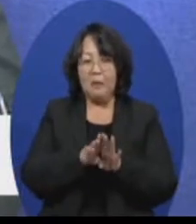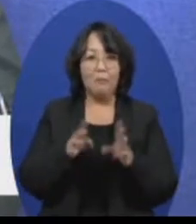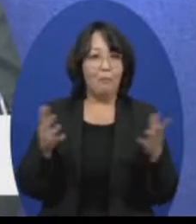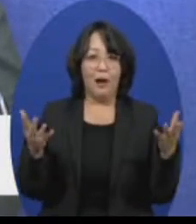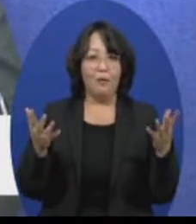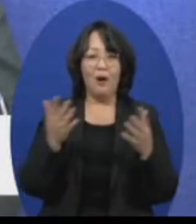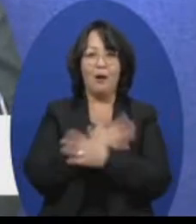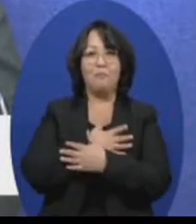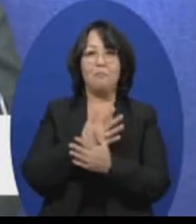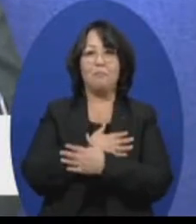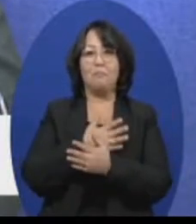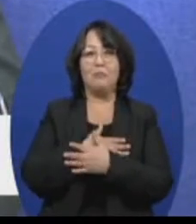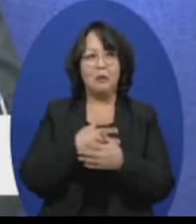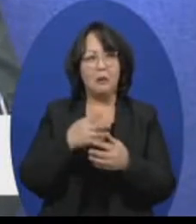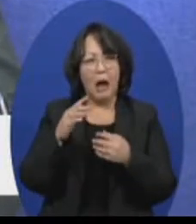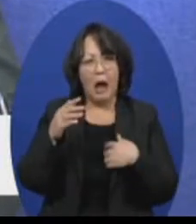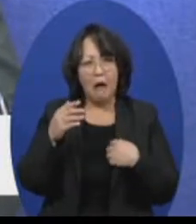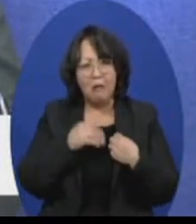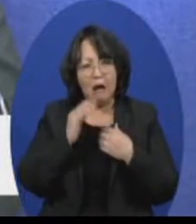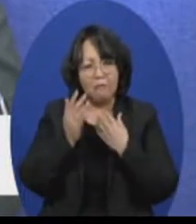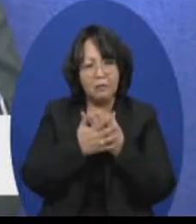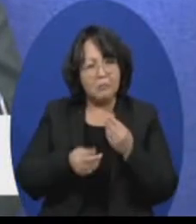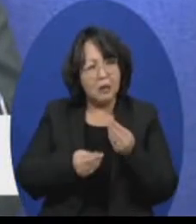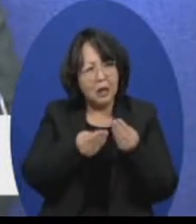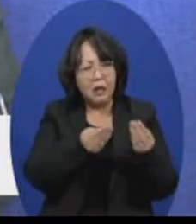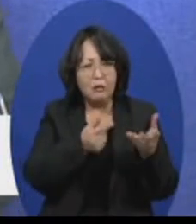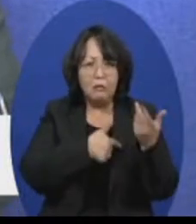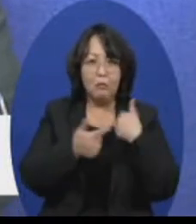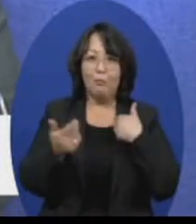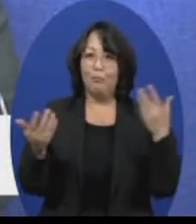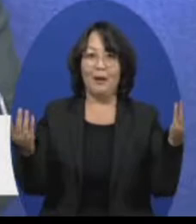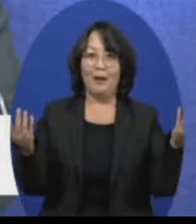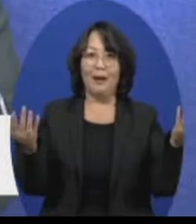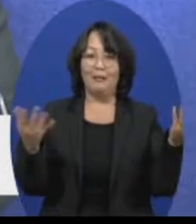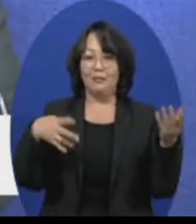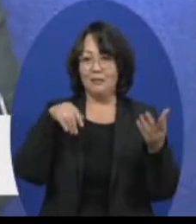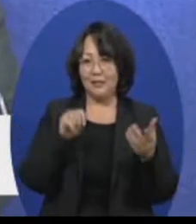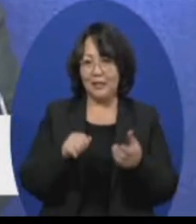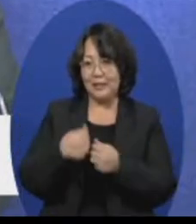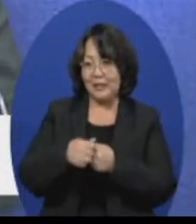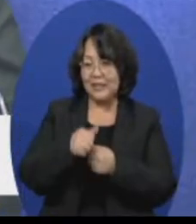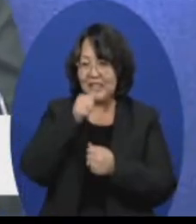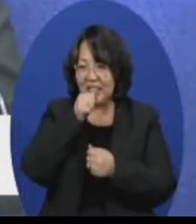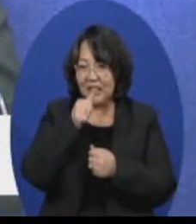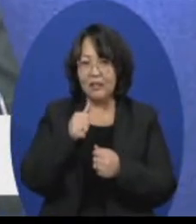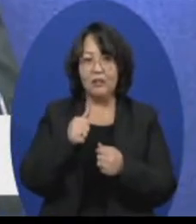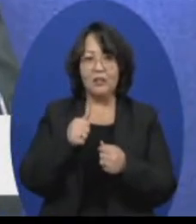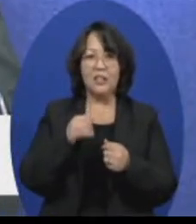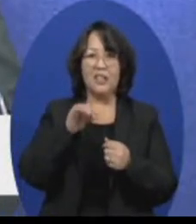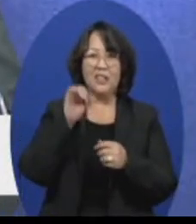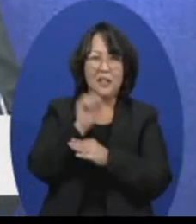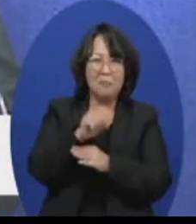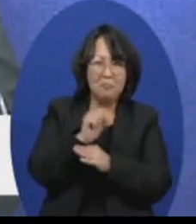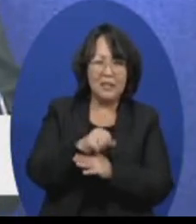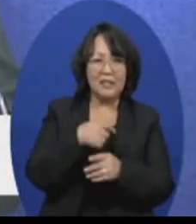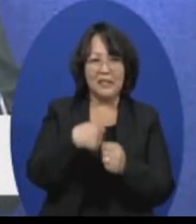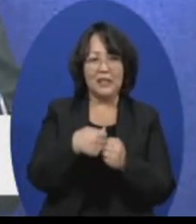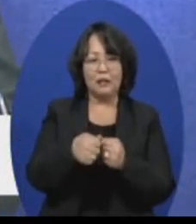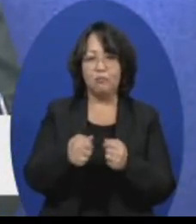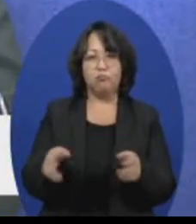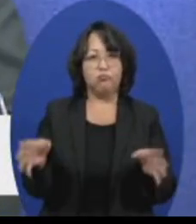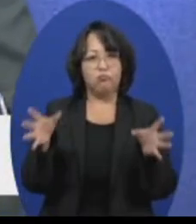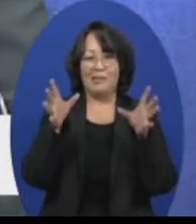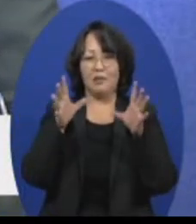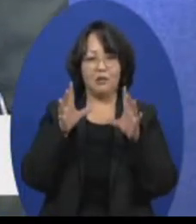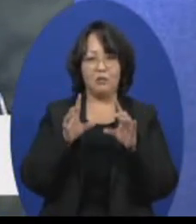суртал, за мөн оронтооны давхцлыг хэмнэж цалингийн зардал болон цаасны одоо хэрэглээвэл Энэ